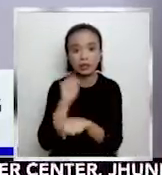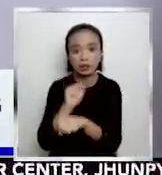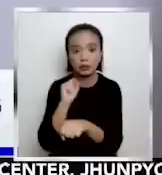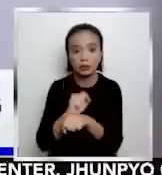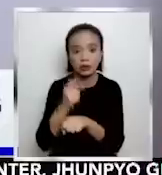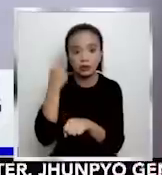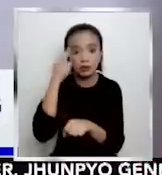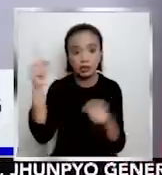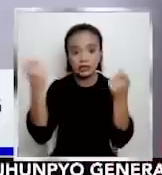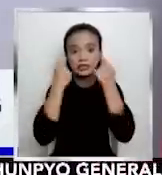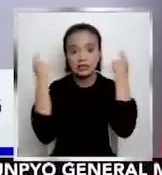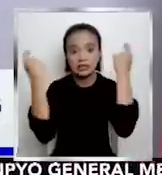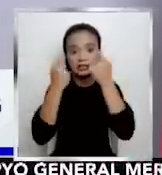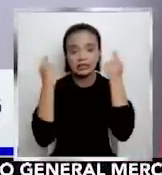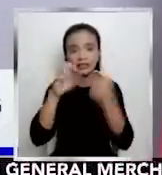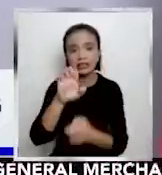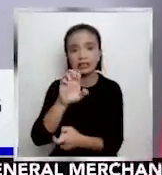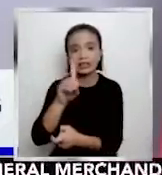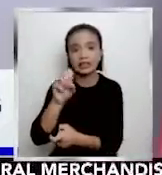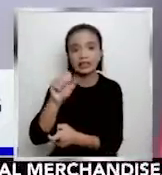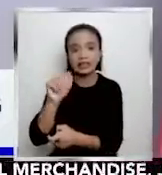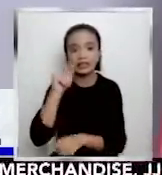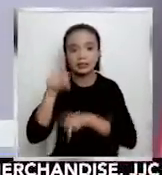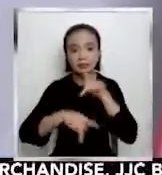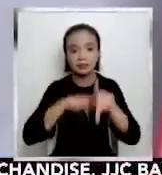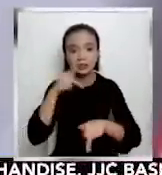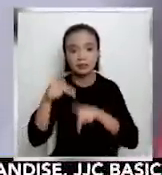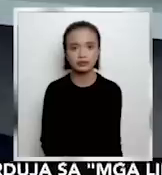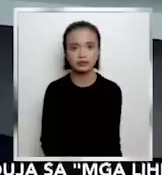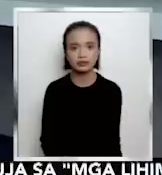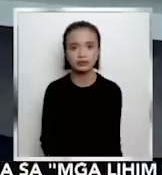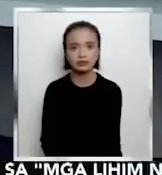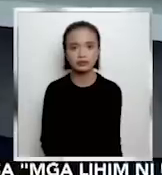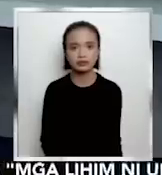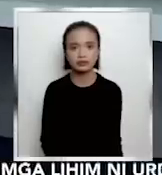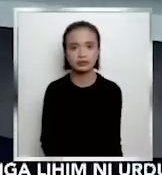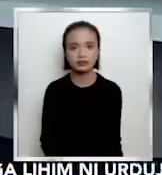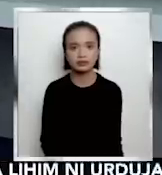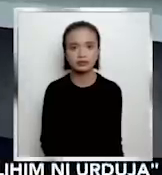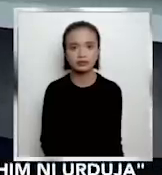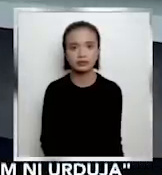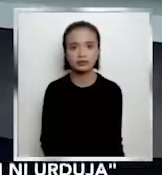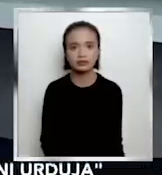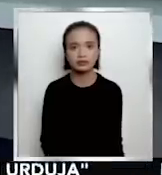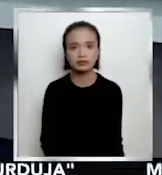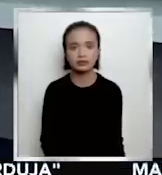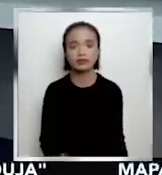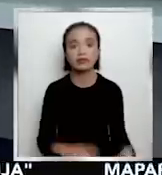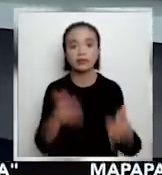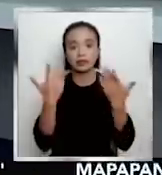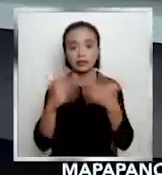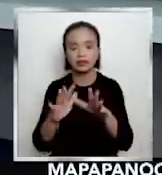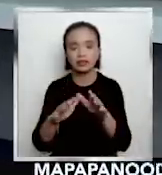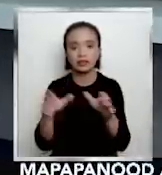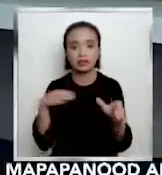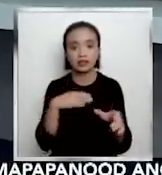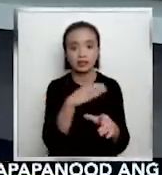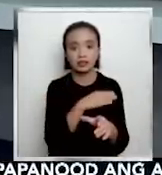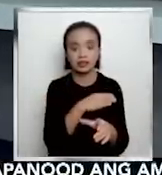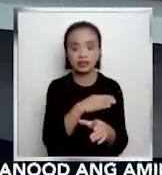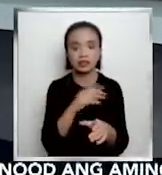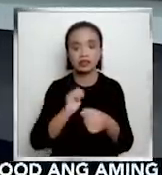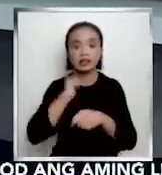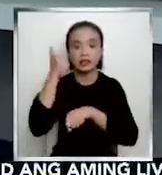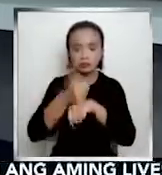sa anibersaryo ng EDSA People Power Revolution. Aprobado na ng Komite sa Kamara ang